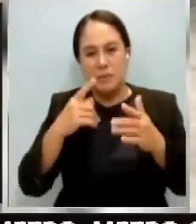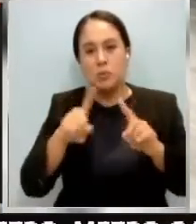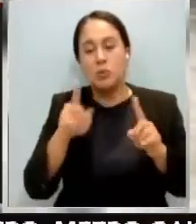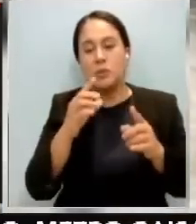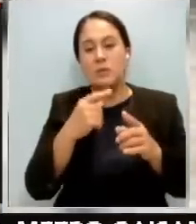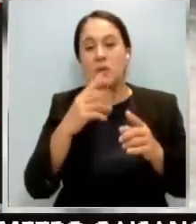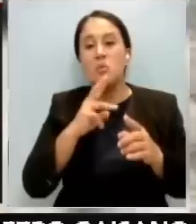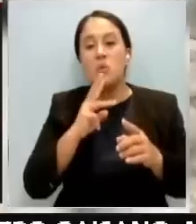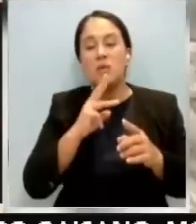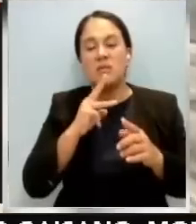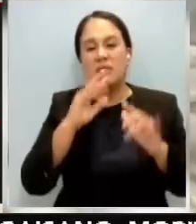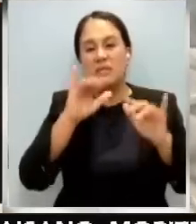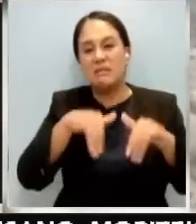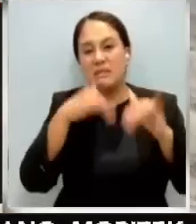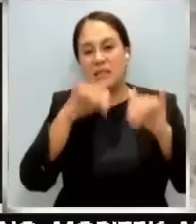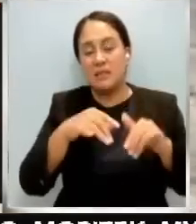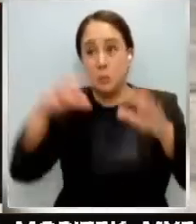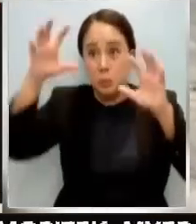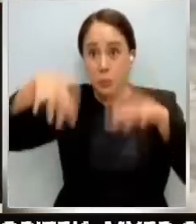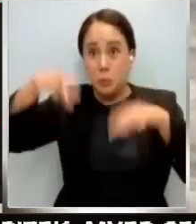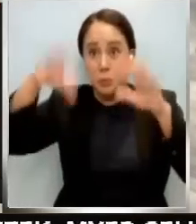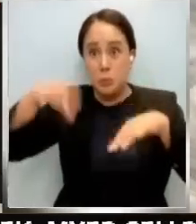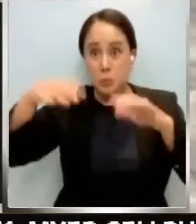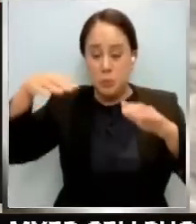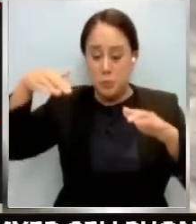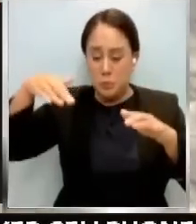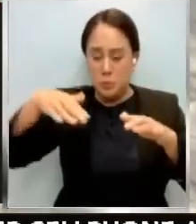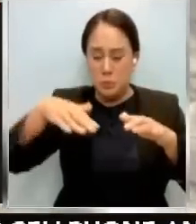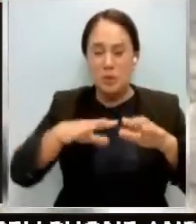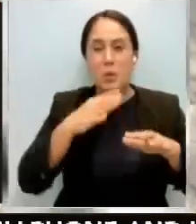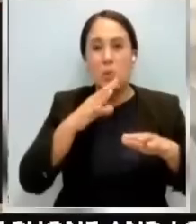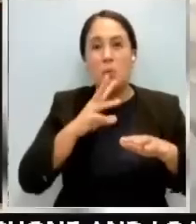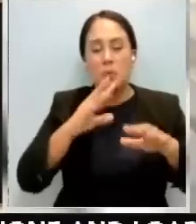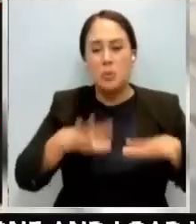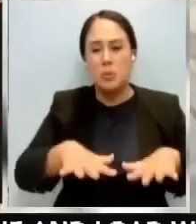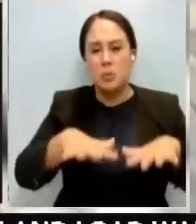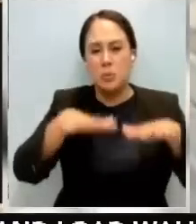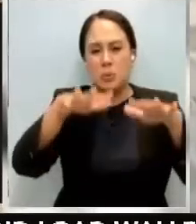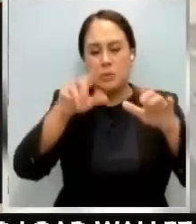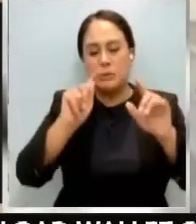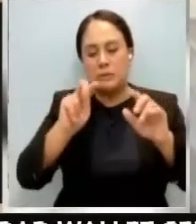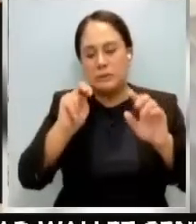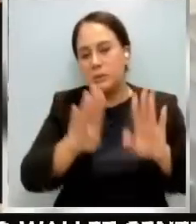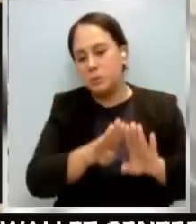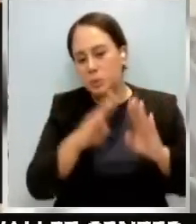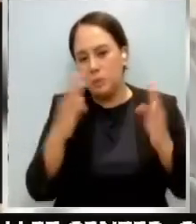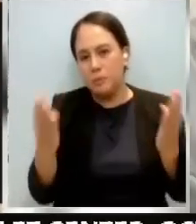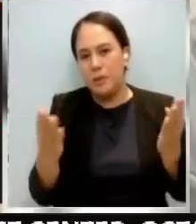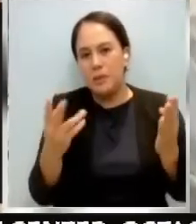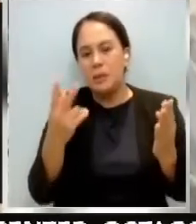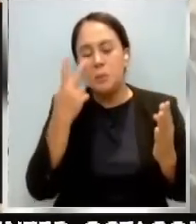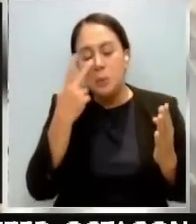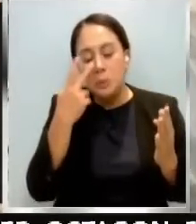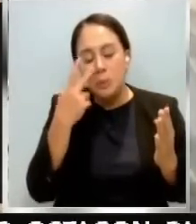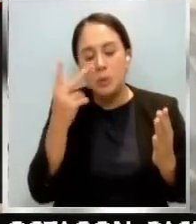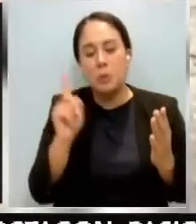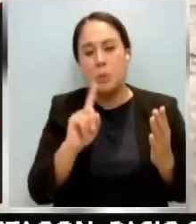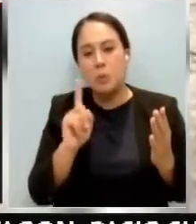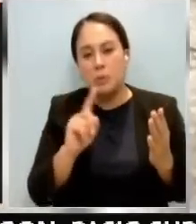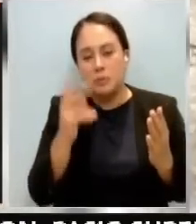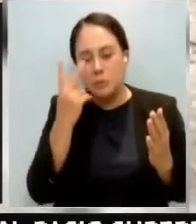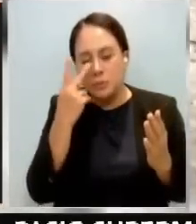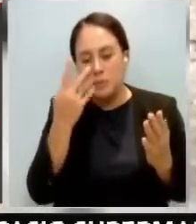mga rainwater. Kailangan namin siyang buksan ng buo eh. Para matingnan namin yung ano, malinis namin ang gusto